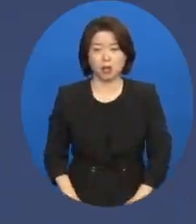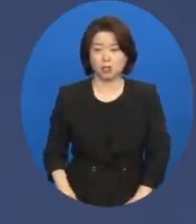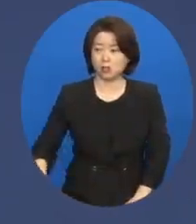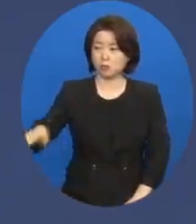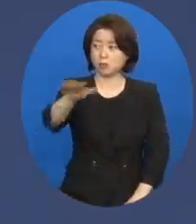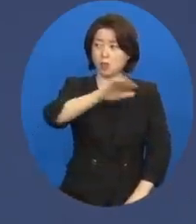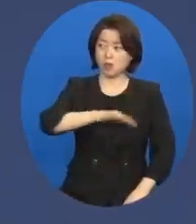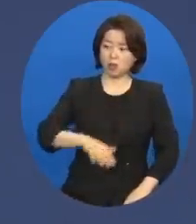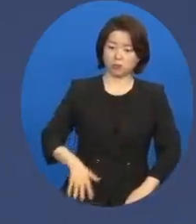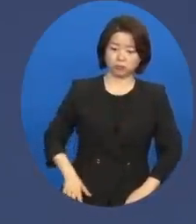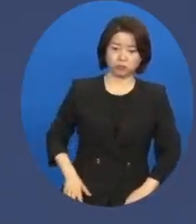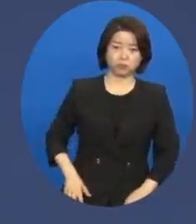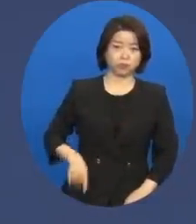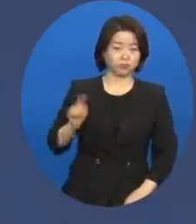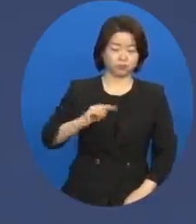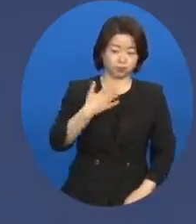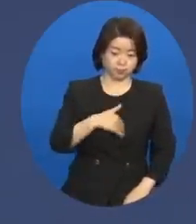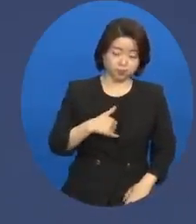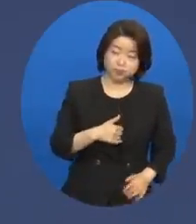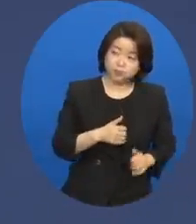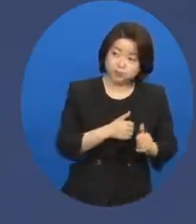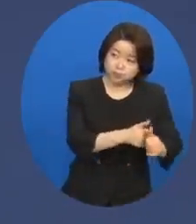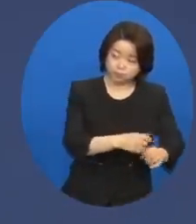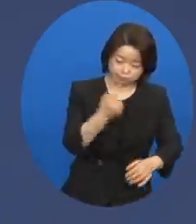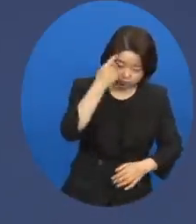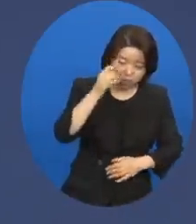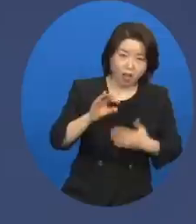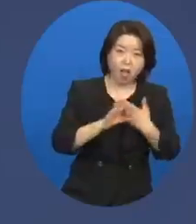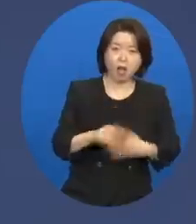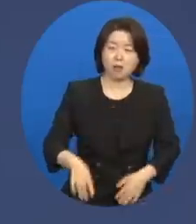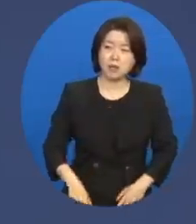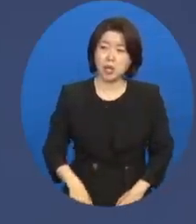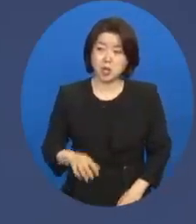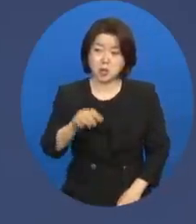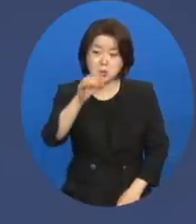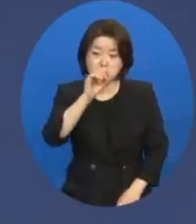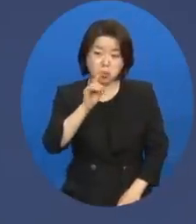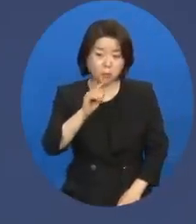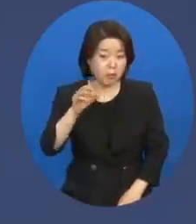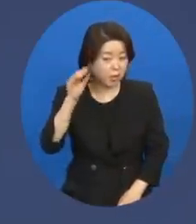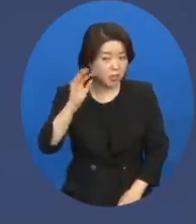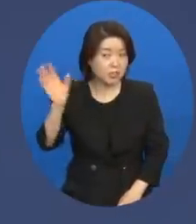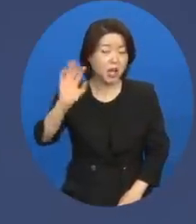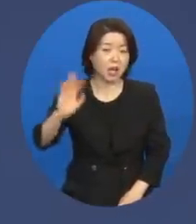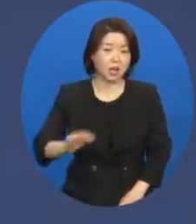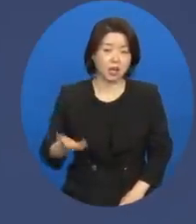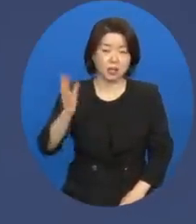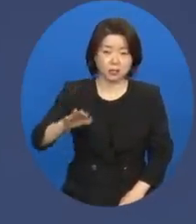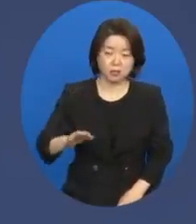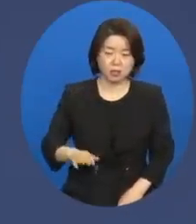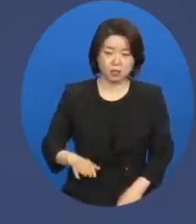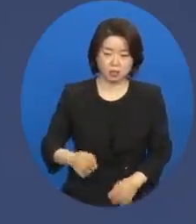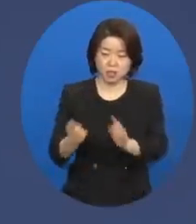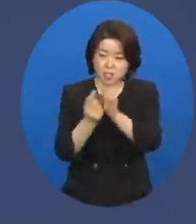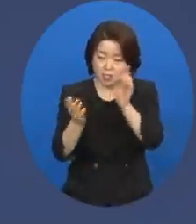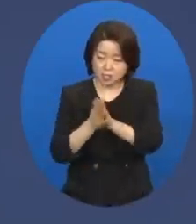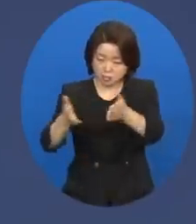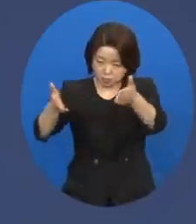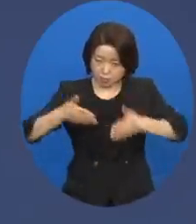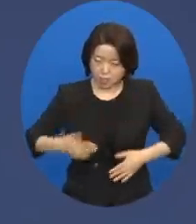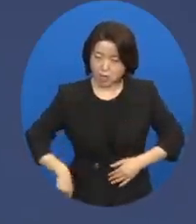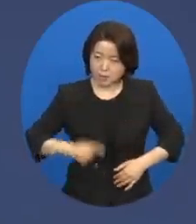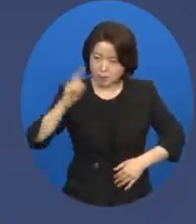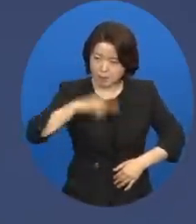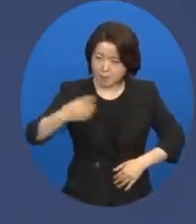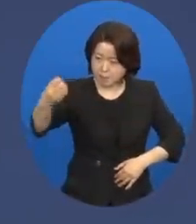다들 그냥 육신적으로 생각하면 좋은 말을 해도 안 들을 파인데 그런 식으로 다이렉트로 갔다가